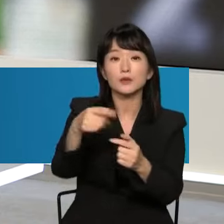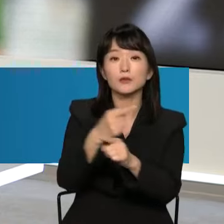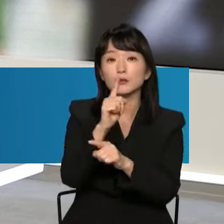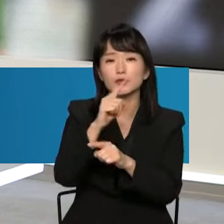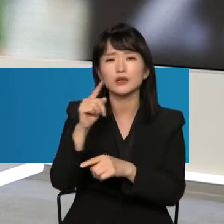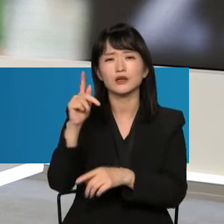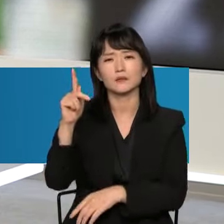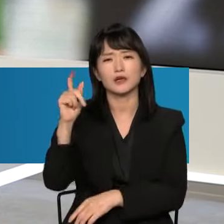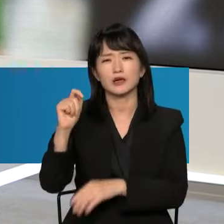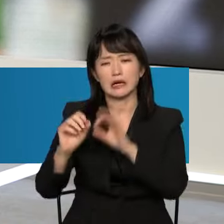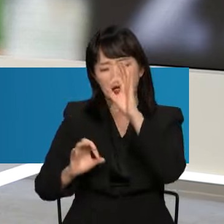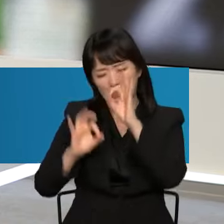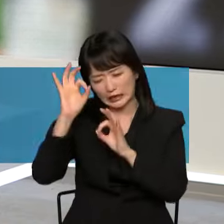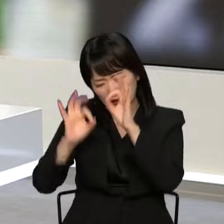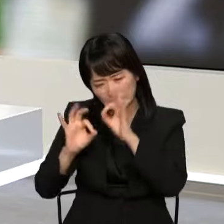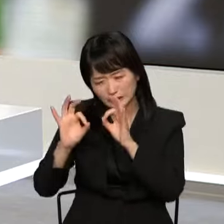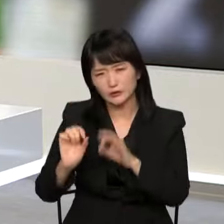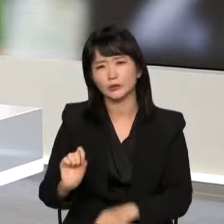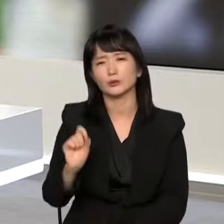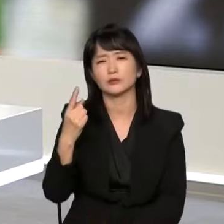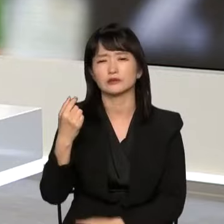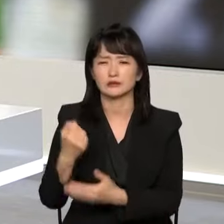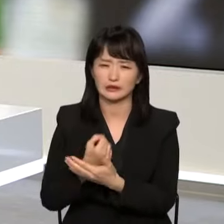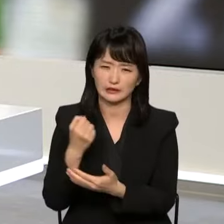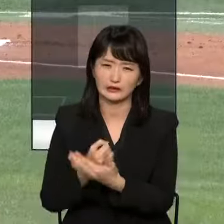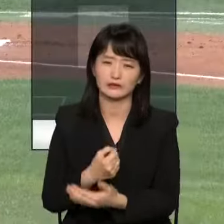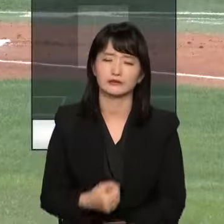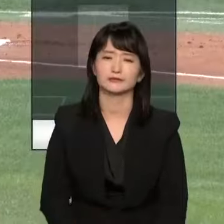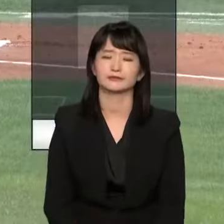KT의 뼈아픈 실수였습니다. 오선민 기자입니다.